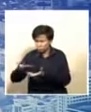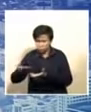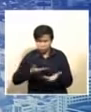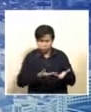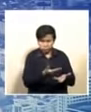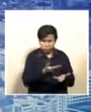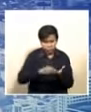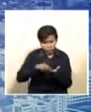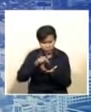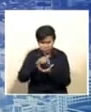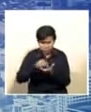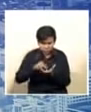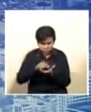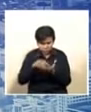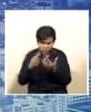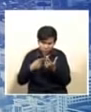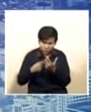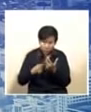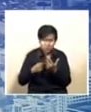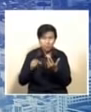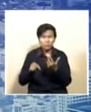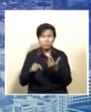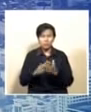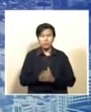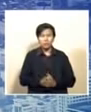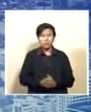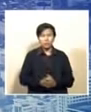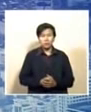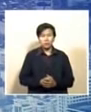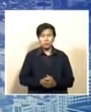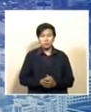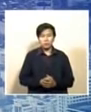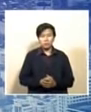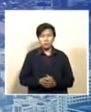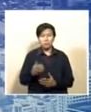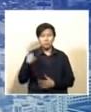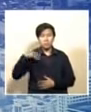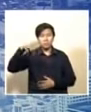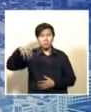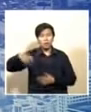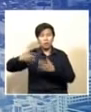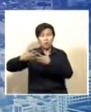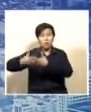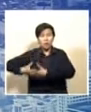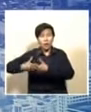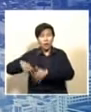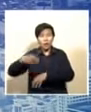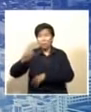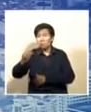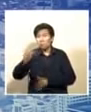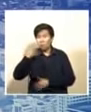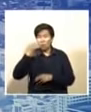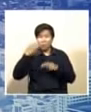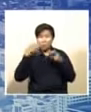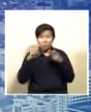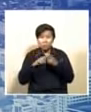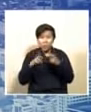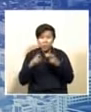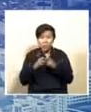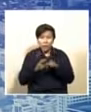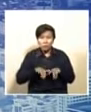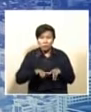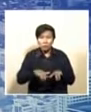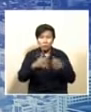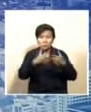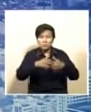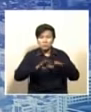นึ่งก็คือส่วนสีเขียวๆที่เวลาเราพูดถึงหน้ากากอนามัยเราจะพูดว่าหน้ากากเขียวนะครับเอาง่ายๆส่